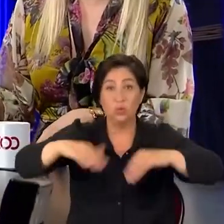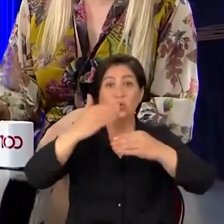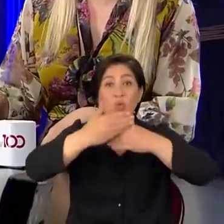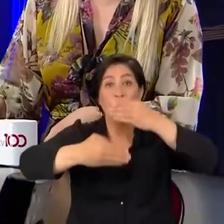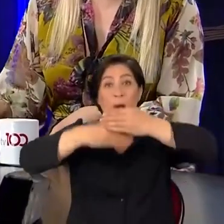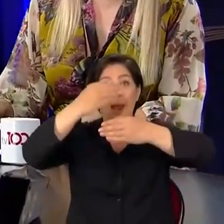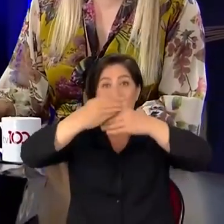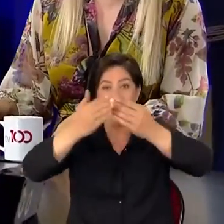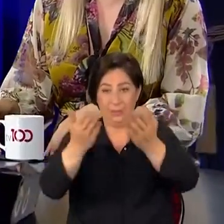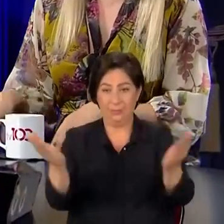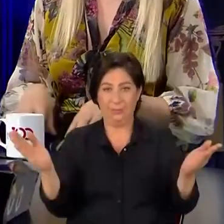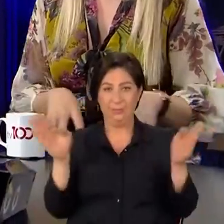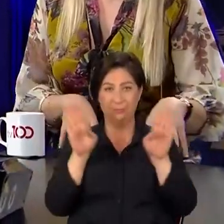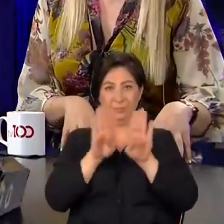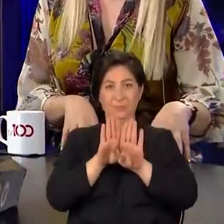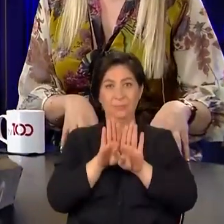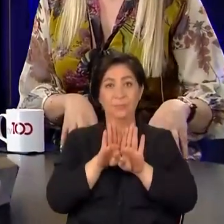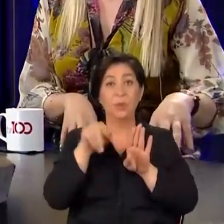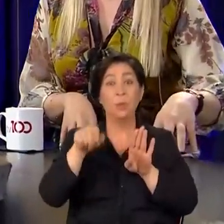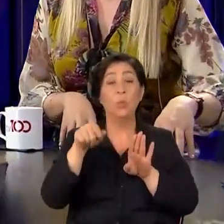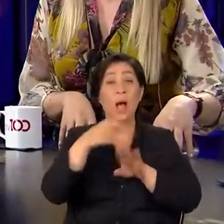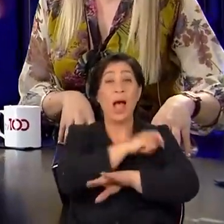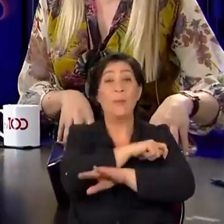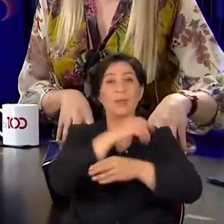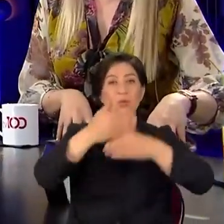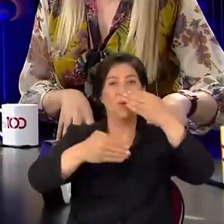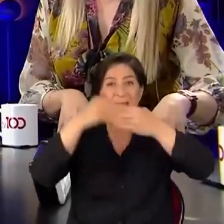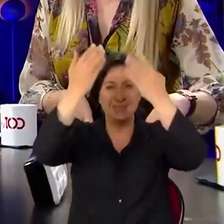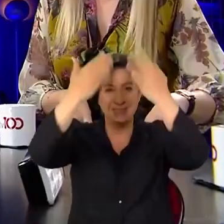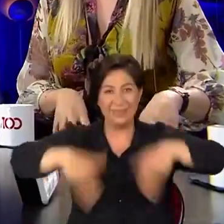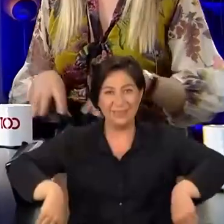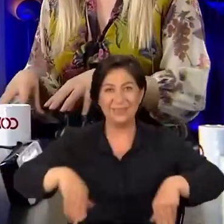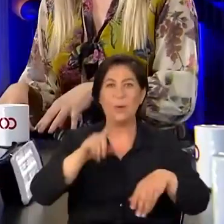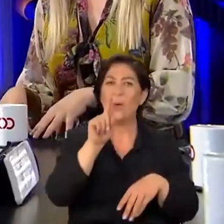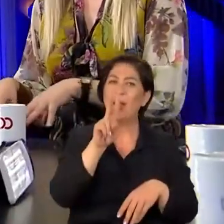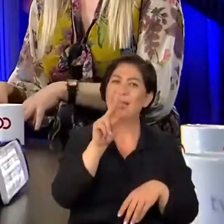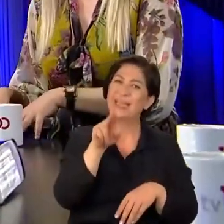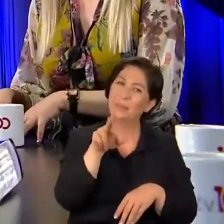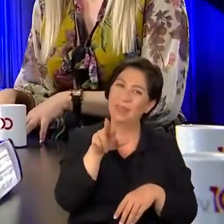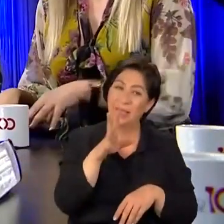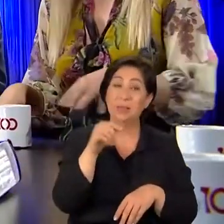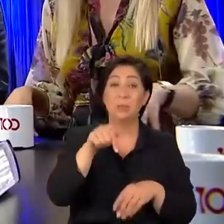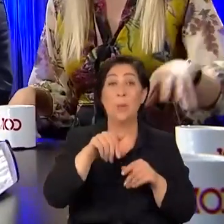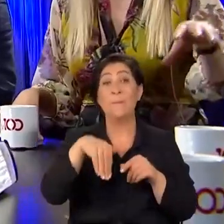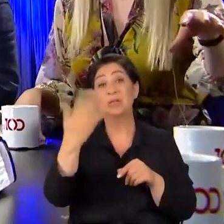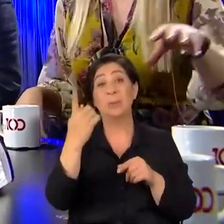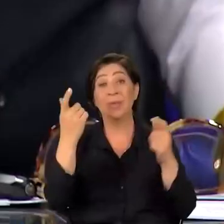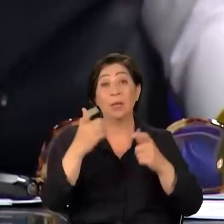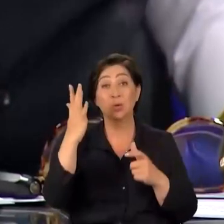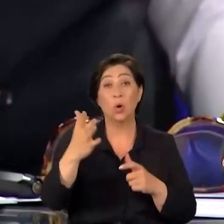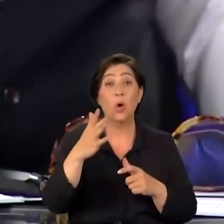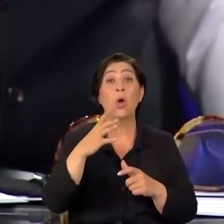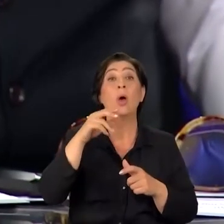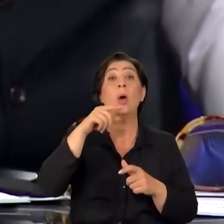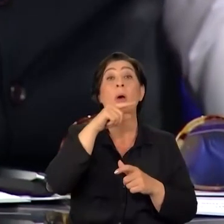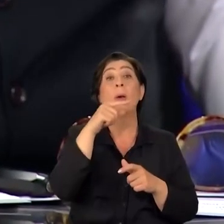Orta çağın şehirleri, kaleleri gibi. Bu Berlin duvarı yıkıldığında bir düzine kadardı. Şimdi bambaşka bir yere gidiyor. Trump'ı, Putin'i